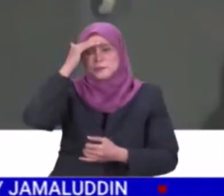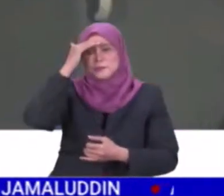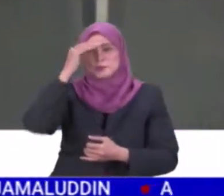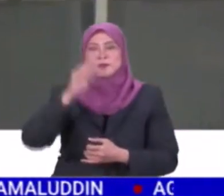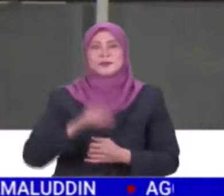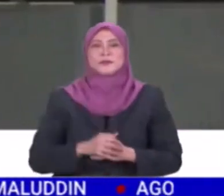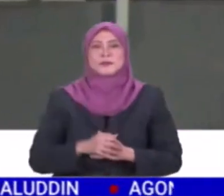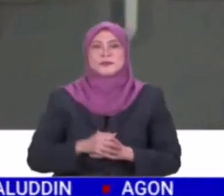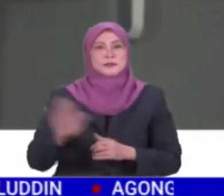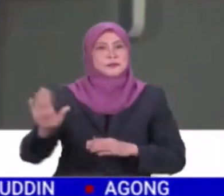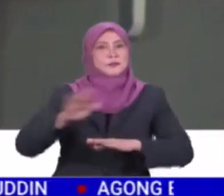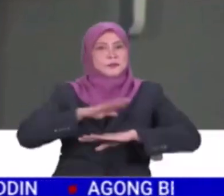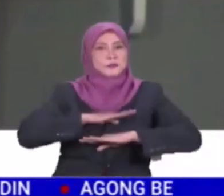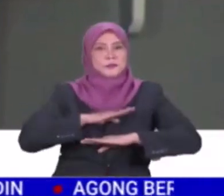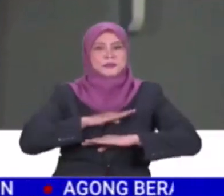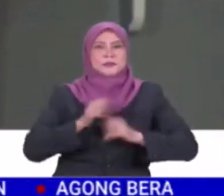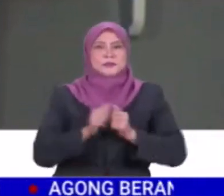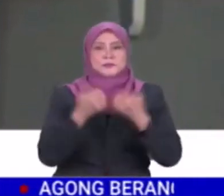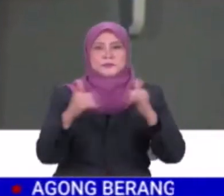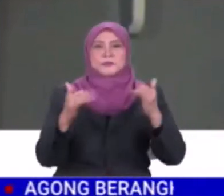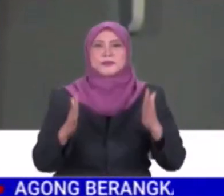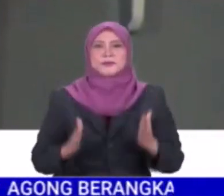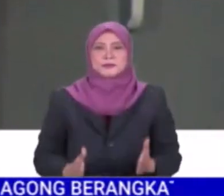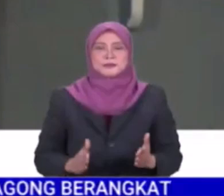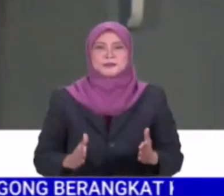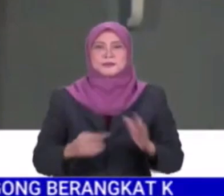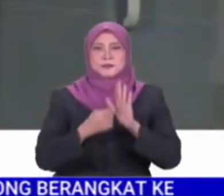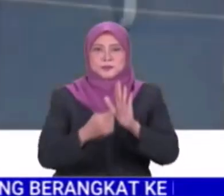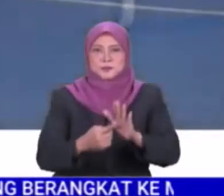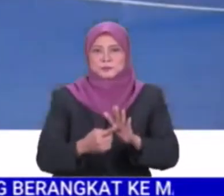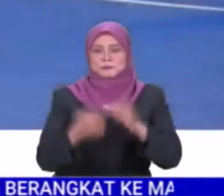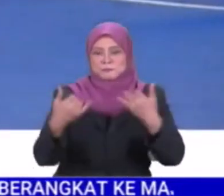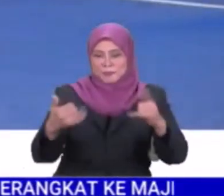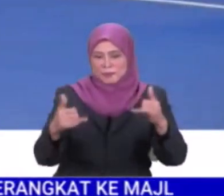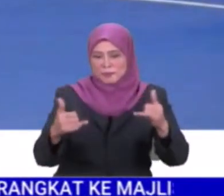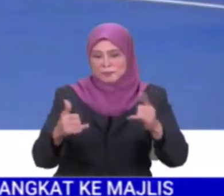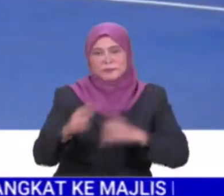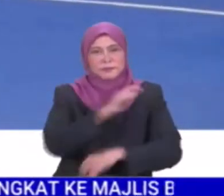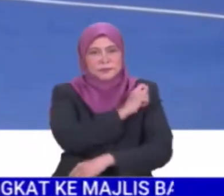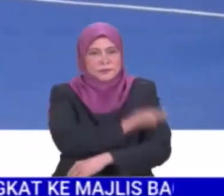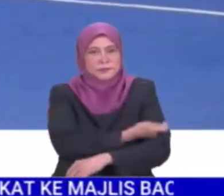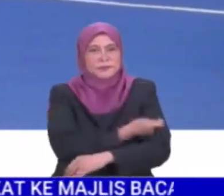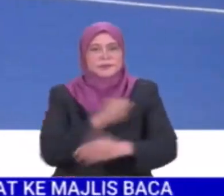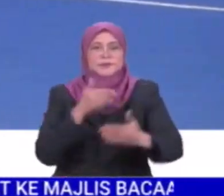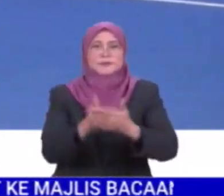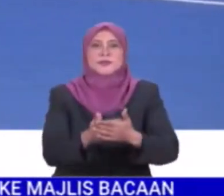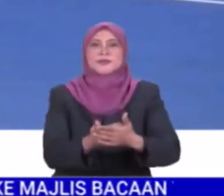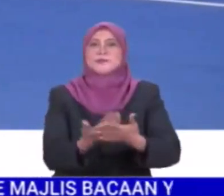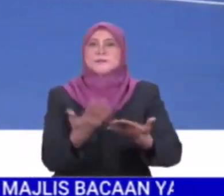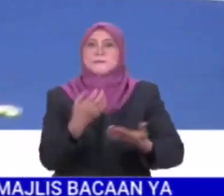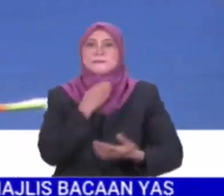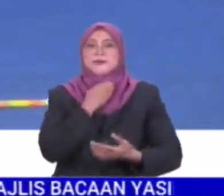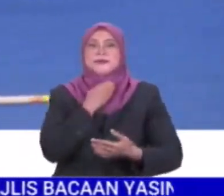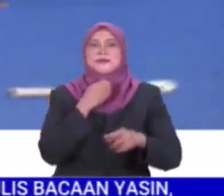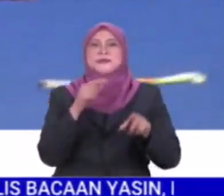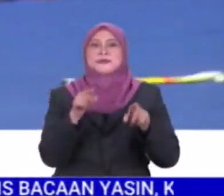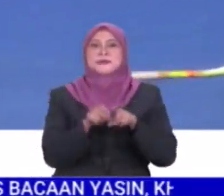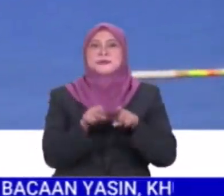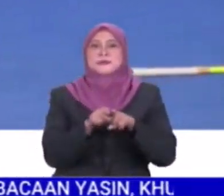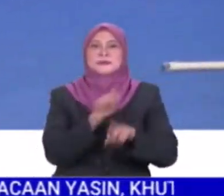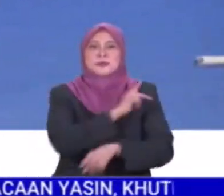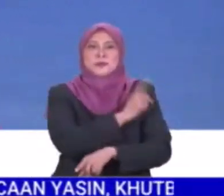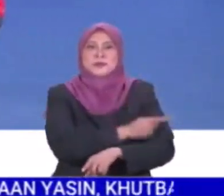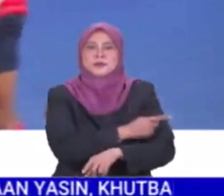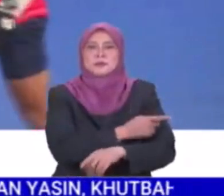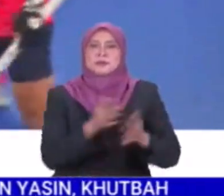Abdul Ghaffar berpuas hati dengan para pemainnya yang menampilkan corak permainan bertenaga sehingga memerangkap Perak yang juga merupakan